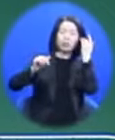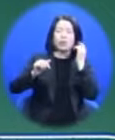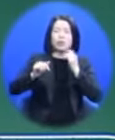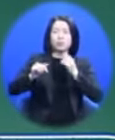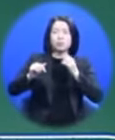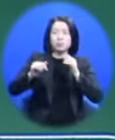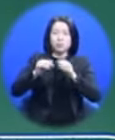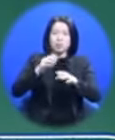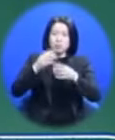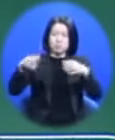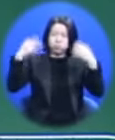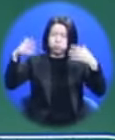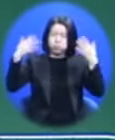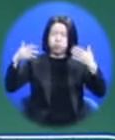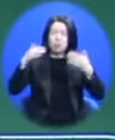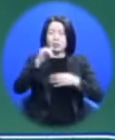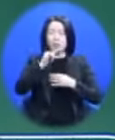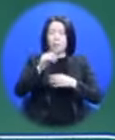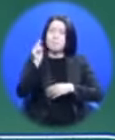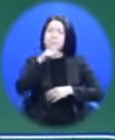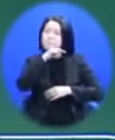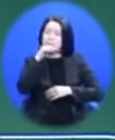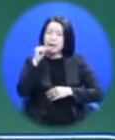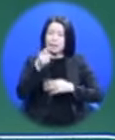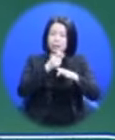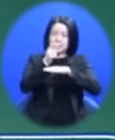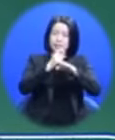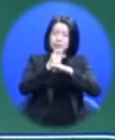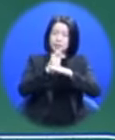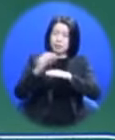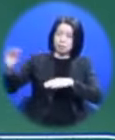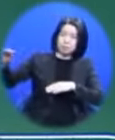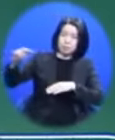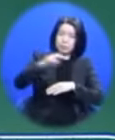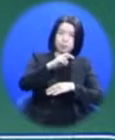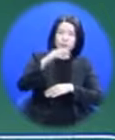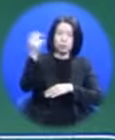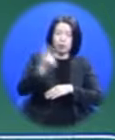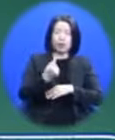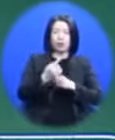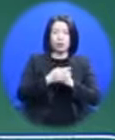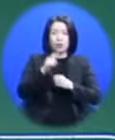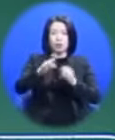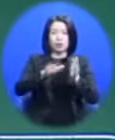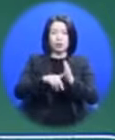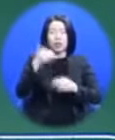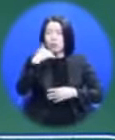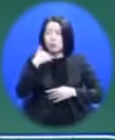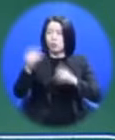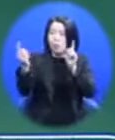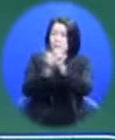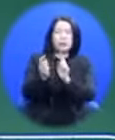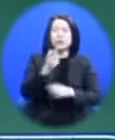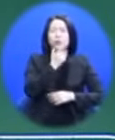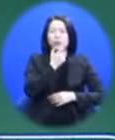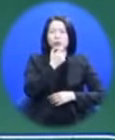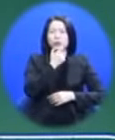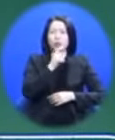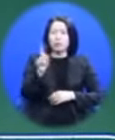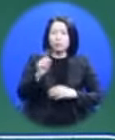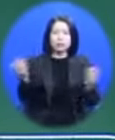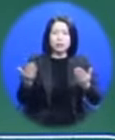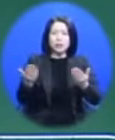흙길을 빨간 택시 하나가 막 달려오는 겁니다. 근데 그때 저는 누구를 만나는 것도 싫었고 어떤